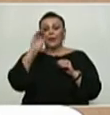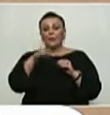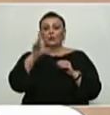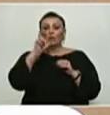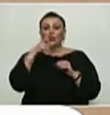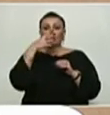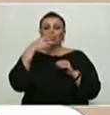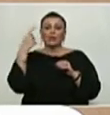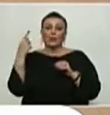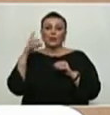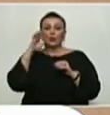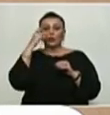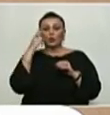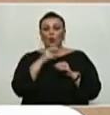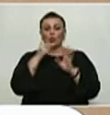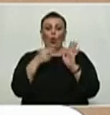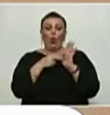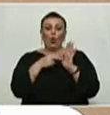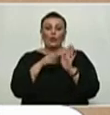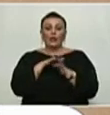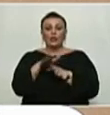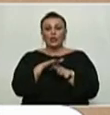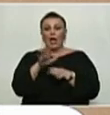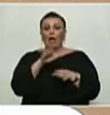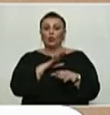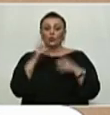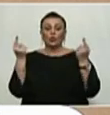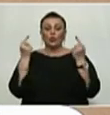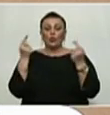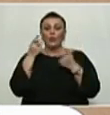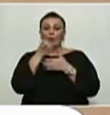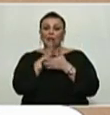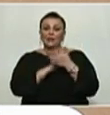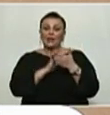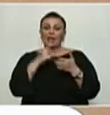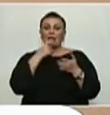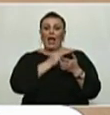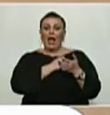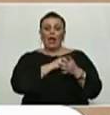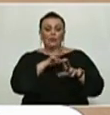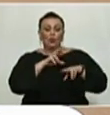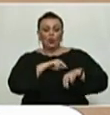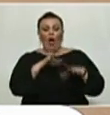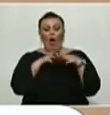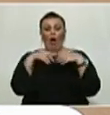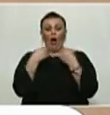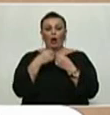20341 sosial ödəniş təyin edildi. Bunun böyük hissəsi şəhid hərbi qulluqçuların ailə